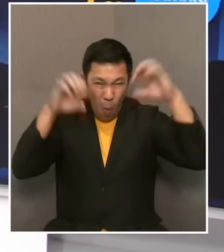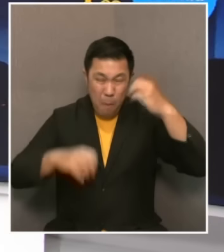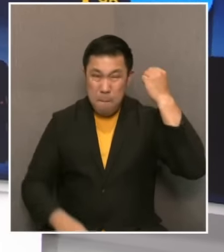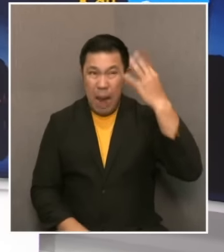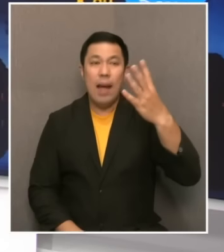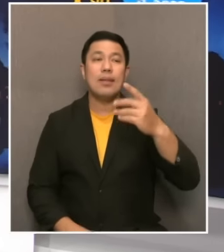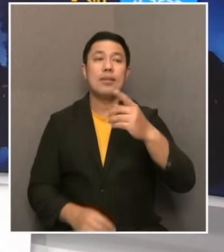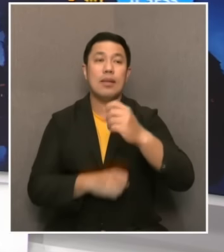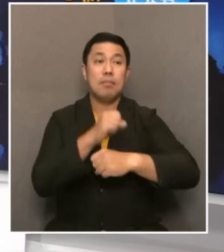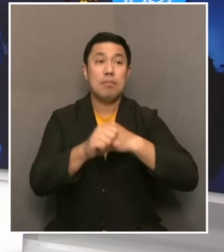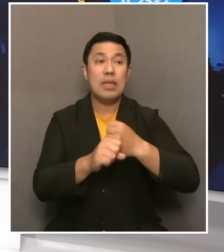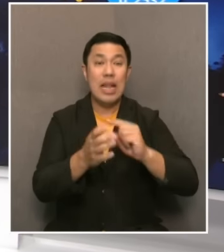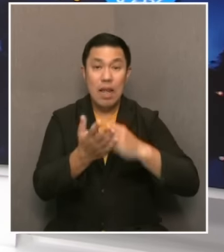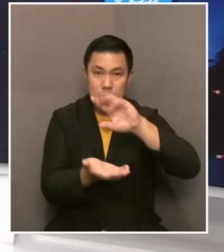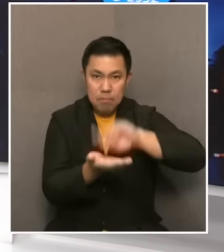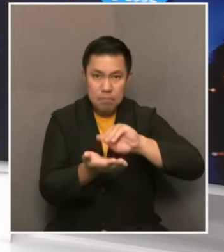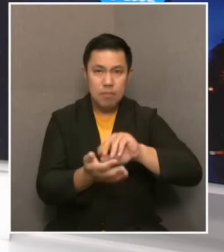ตั้งแต่ปีพุทธศักราช